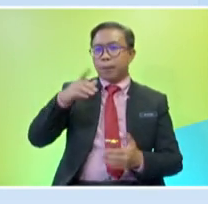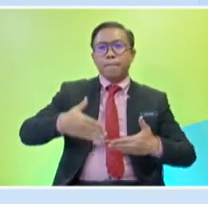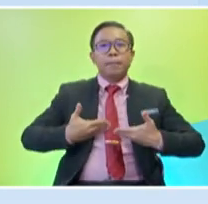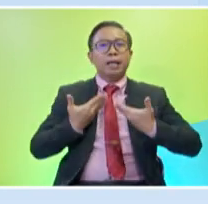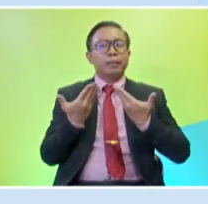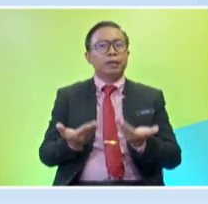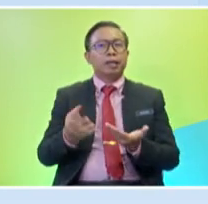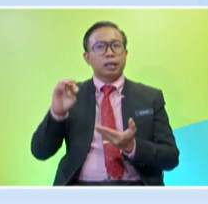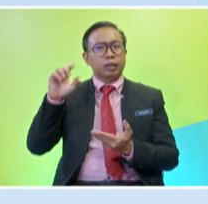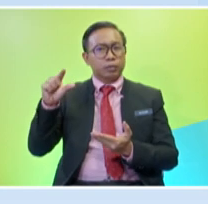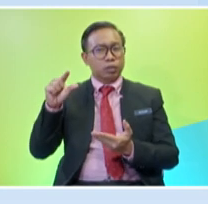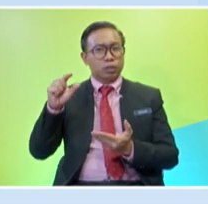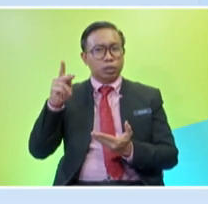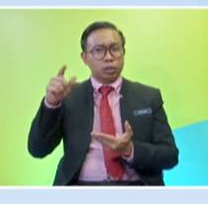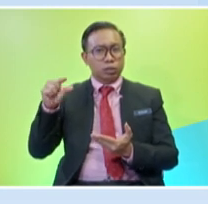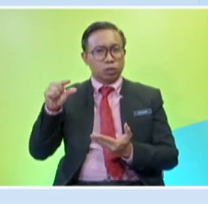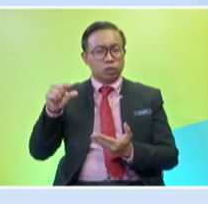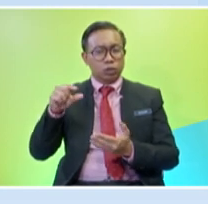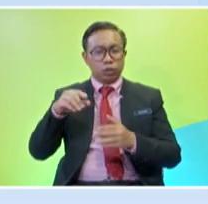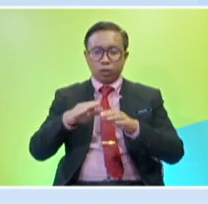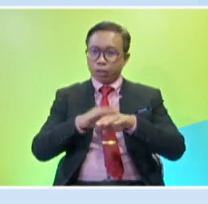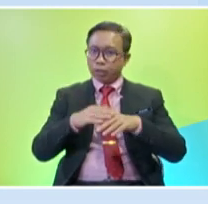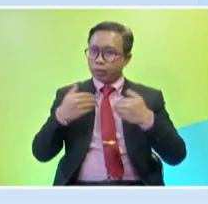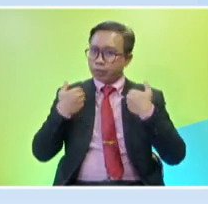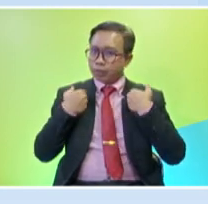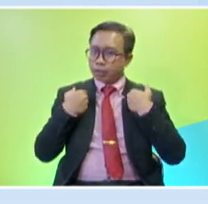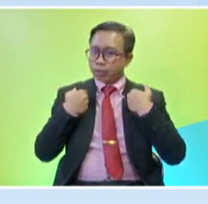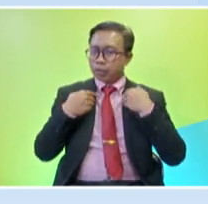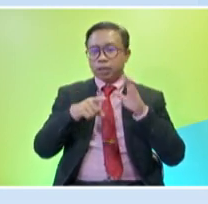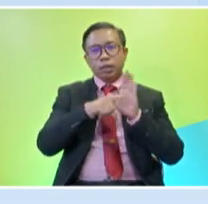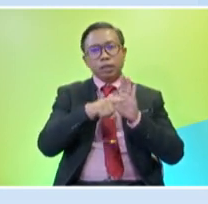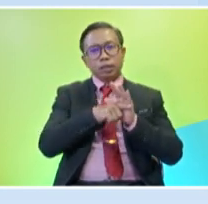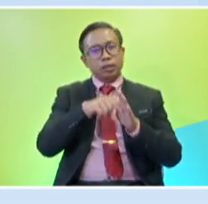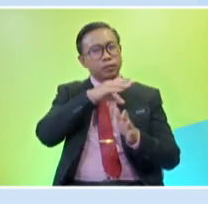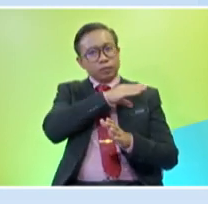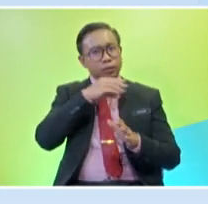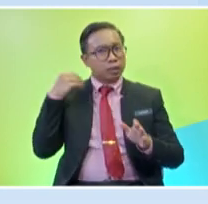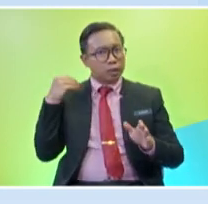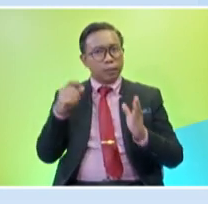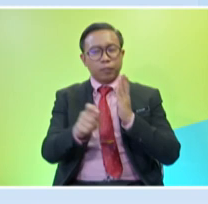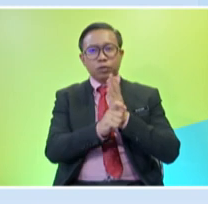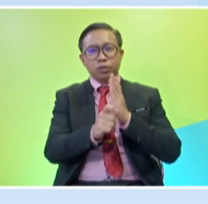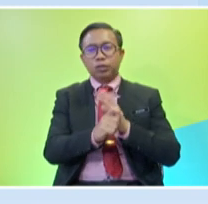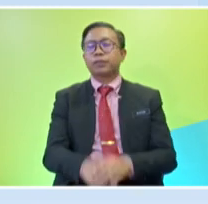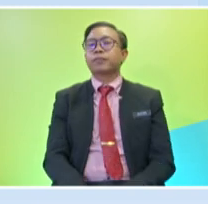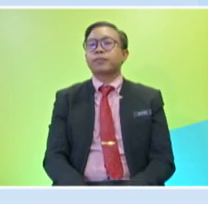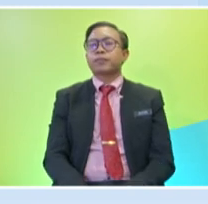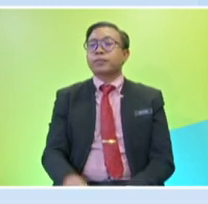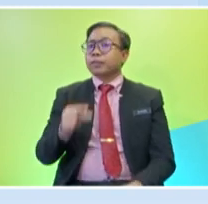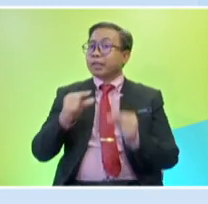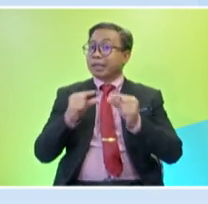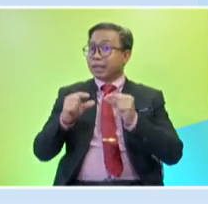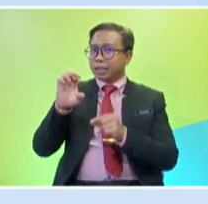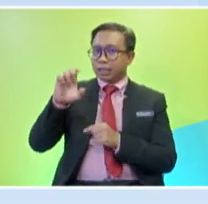mana pada Terminal negatif dan Terminal positif dan pergerakan elektron